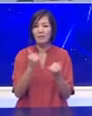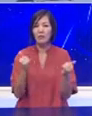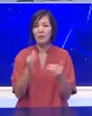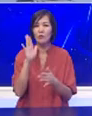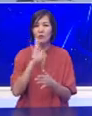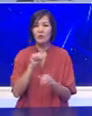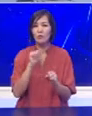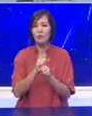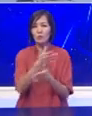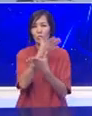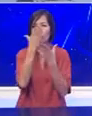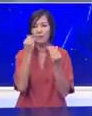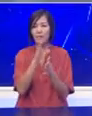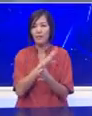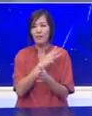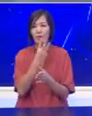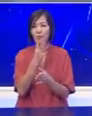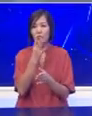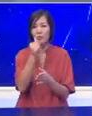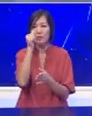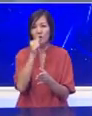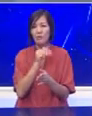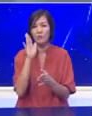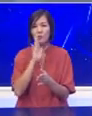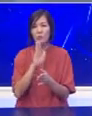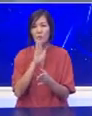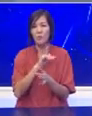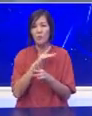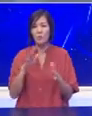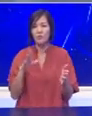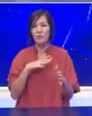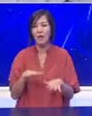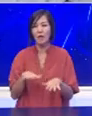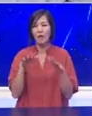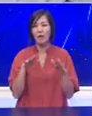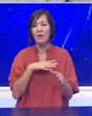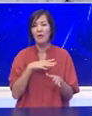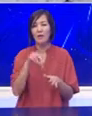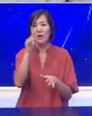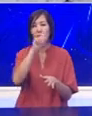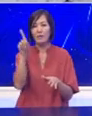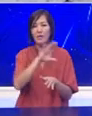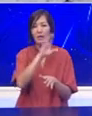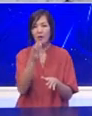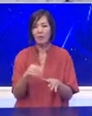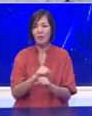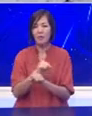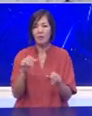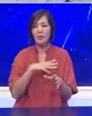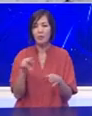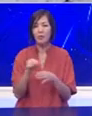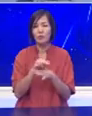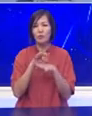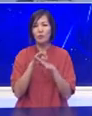суды өшіруді ұмытып кеткен. 3-4 ай бойы су жиналған. Салдарынан құбыр мен қабырғалар жарылған. Кешеден бері осында жөндеу жүргізіп